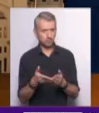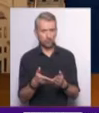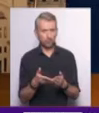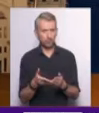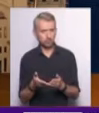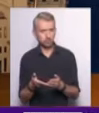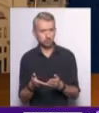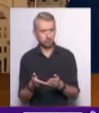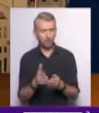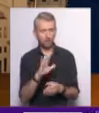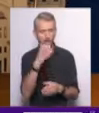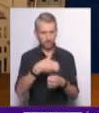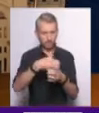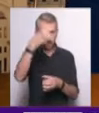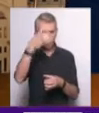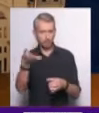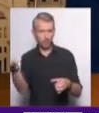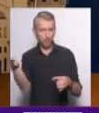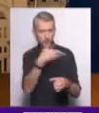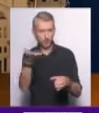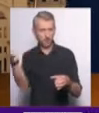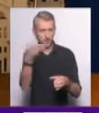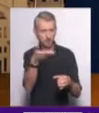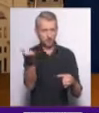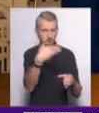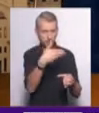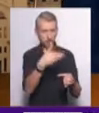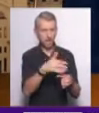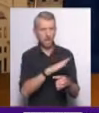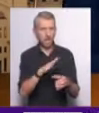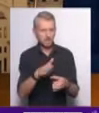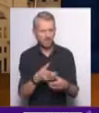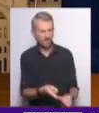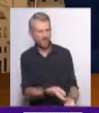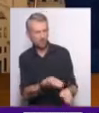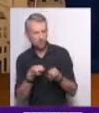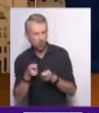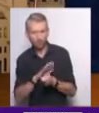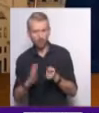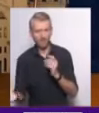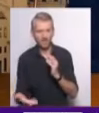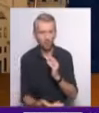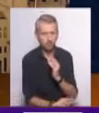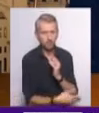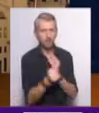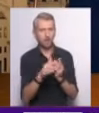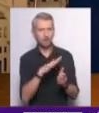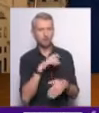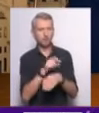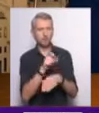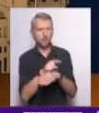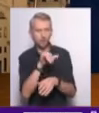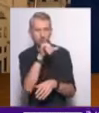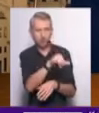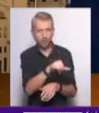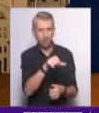бензопилою, вбивали дерева. Не планомірно там викорчовували, вирубували там все інше. А була задача у лісорубів